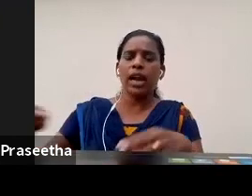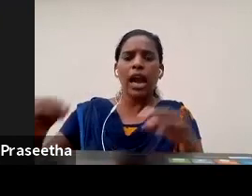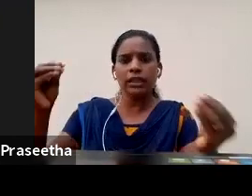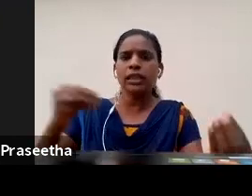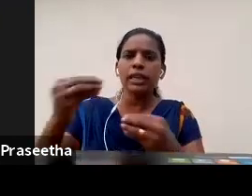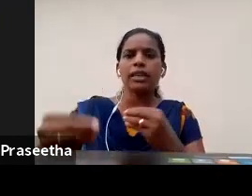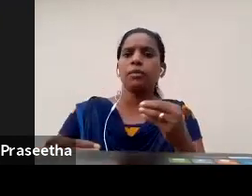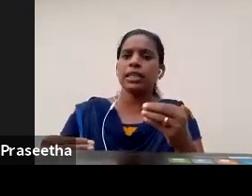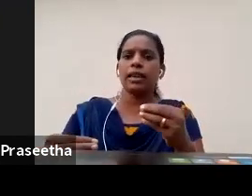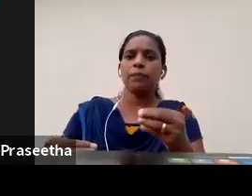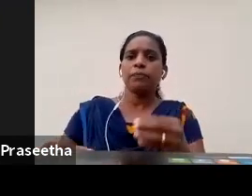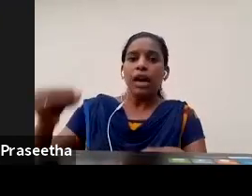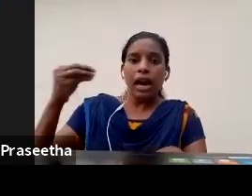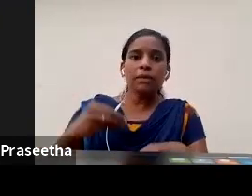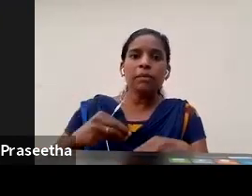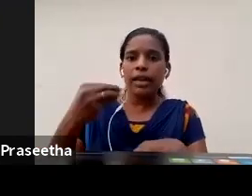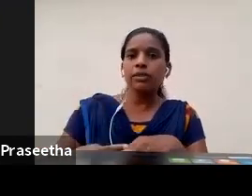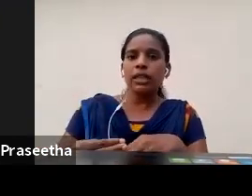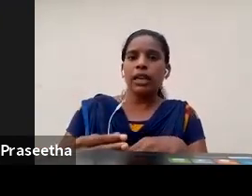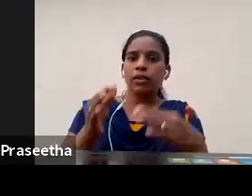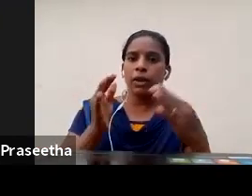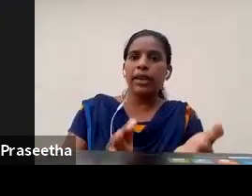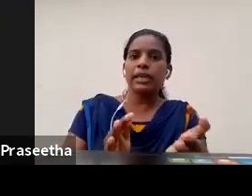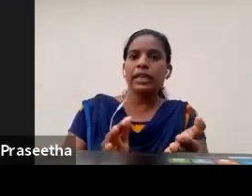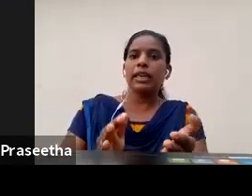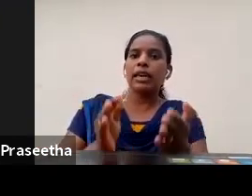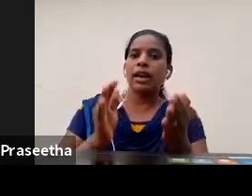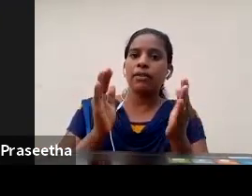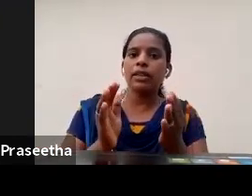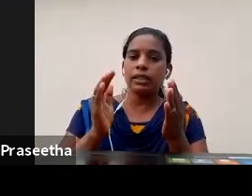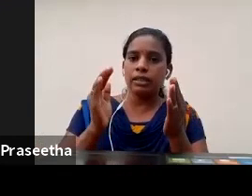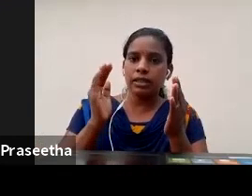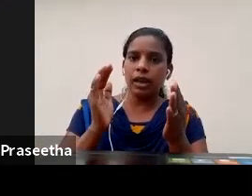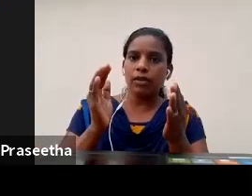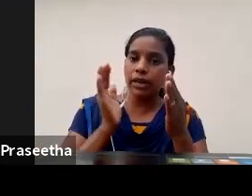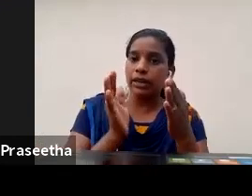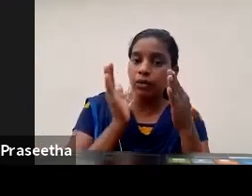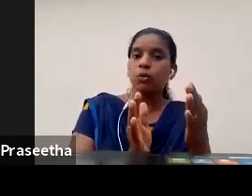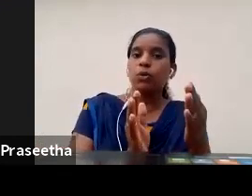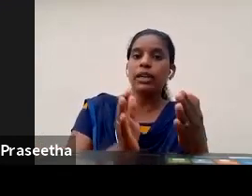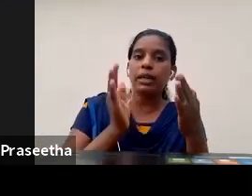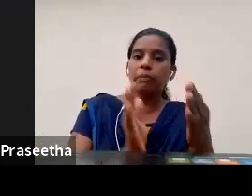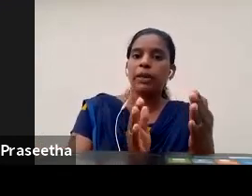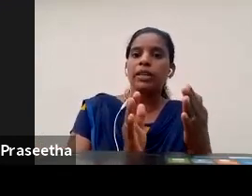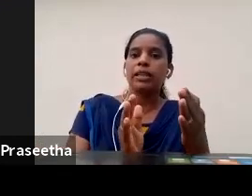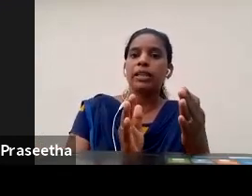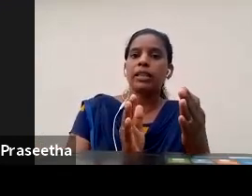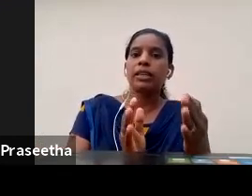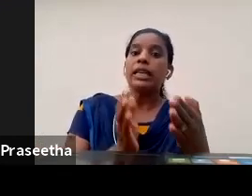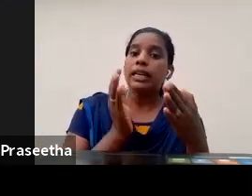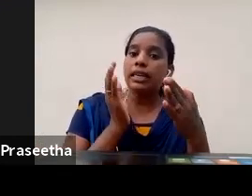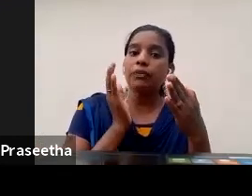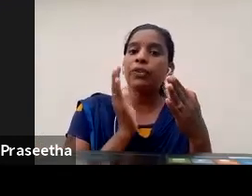അല്ലെങ്കിൽ ഗുഡ് മോർണിംഗ്, അതിനൊക്കെയാണ് നമുക്ക് സൈൻ. അത് മാറ്റി വന്നാൽ അവർ ബേസിക്കലി അവര് ഏറ്റവും കൂടുതൽ ഡിപ്പെൻഡ്